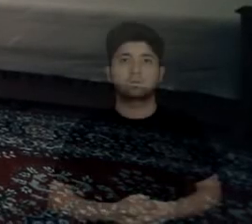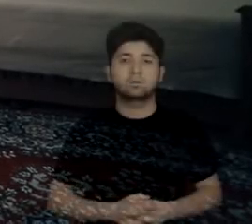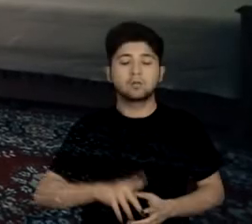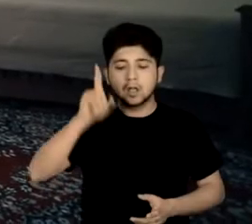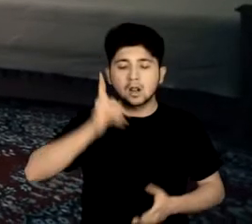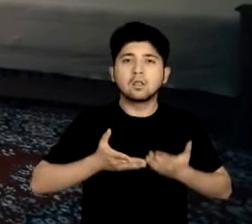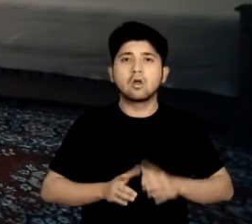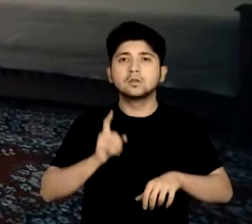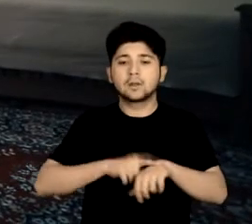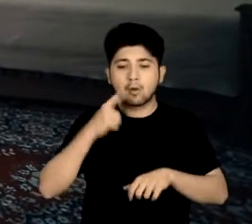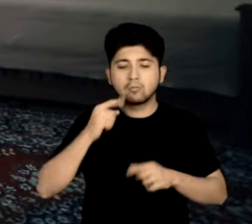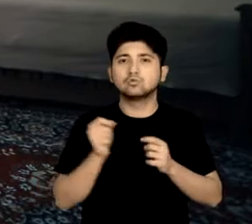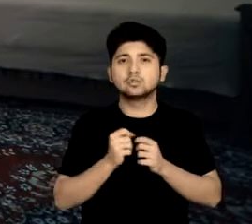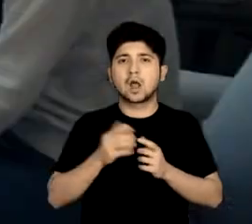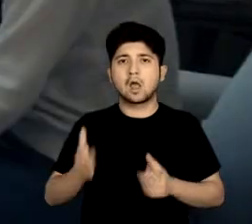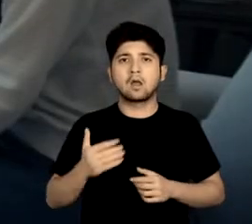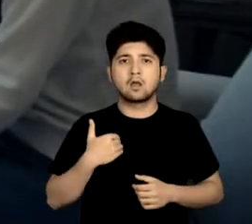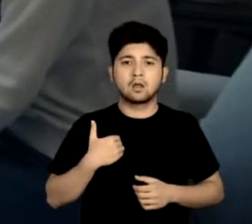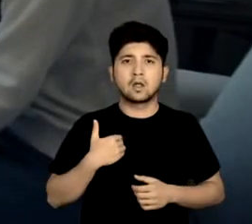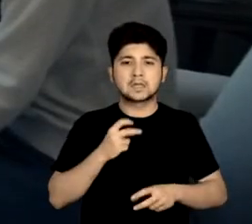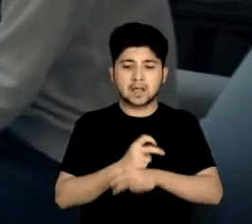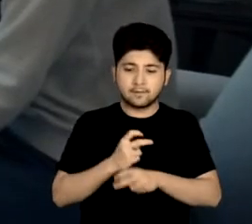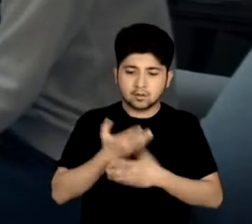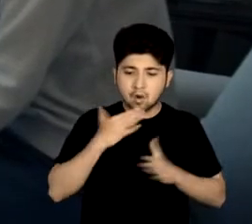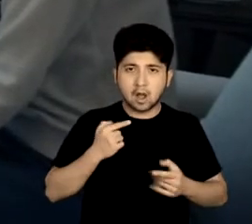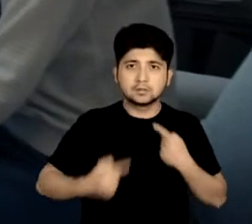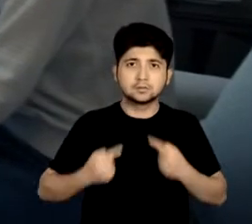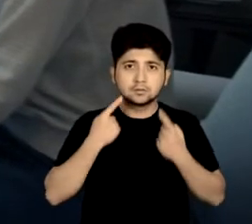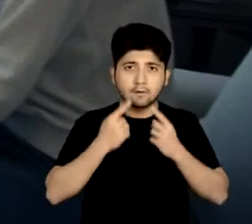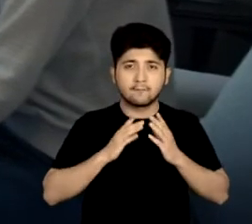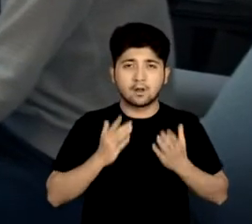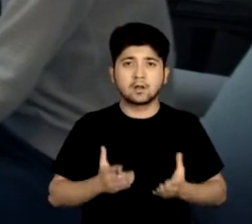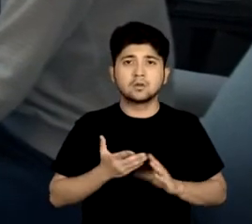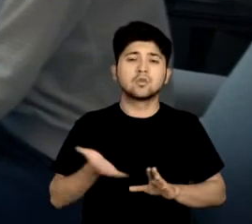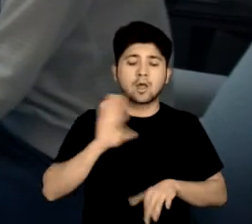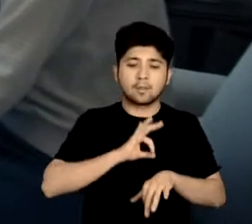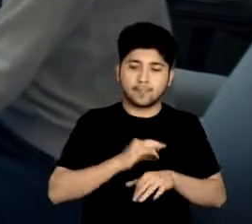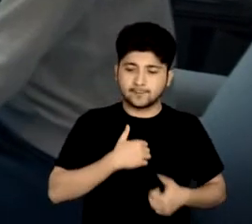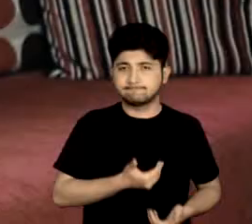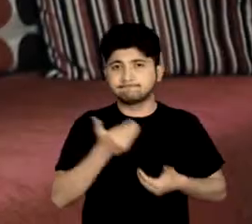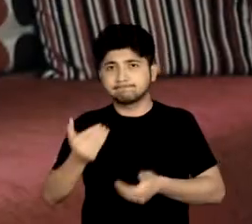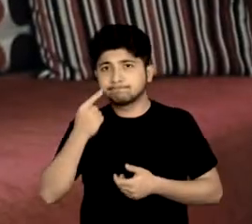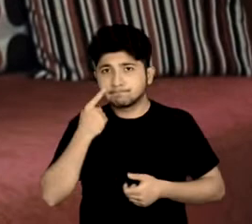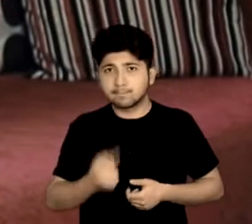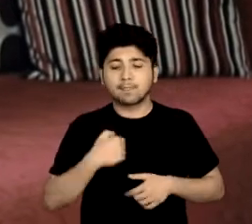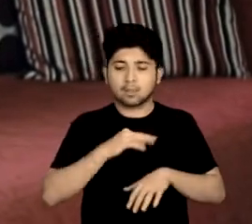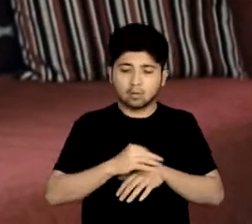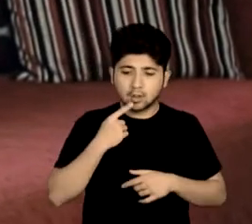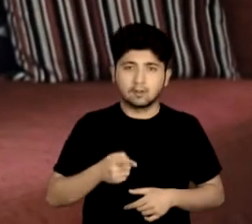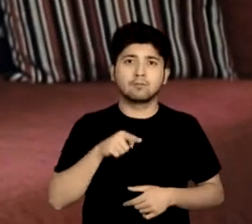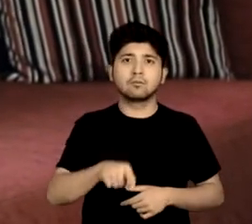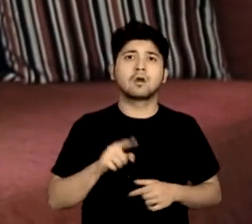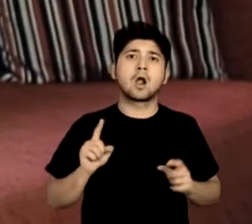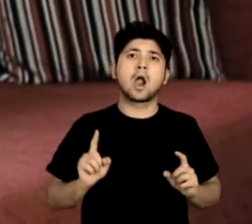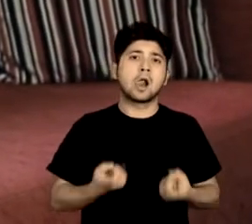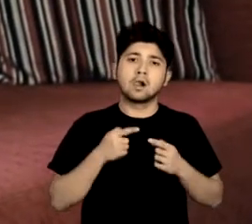İlk doğduğunda Büşra'nın ekleme şeyleri yoktu, kemikleri. Sonra işte doktora götürdüm. Doktor dedi